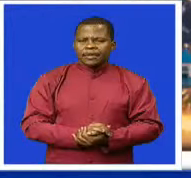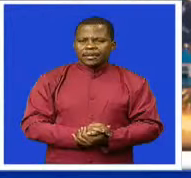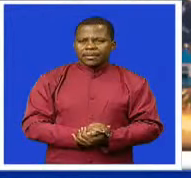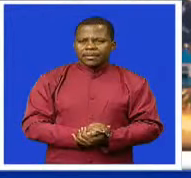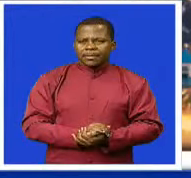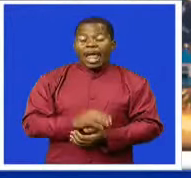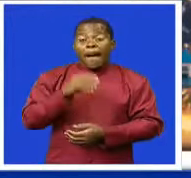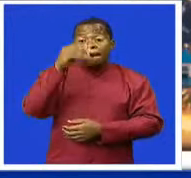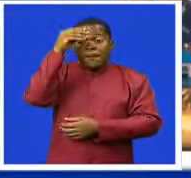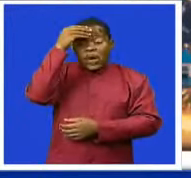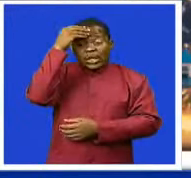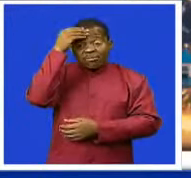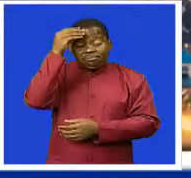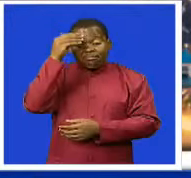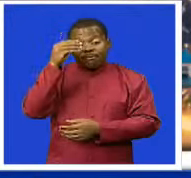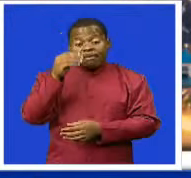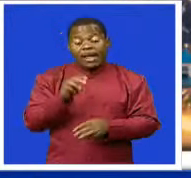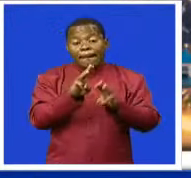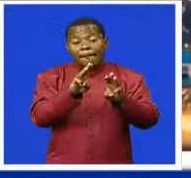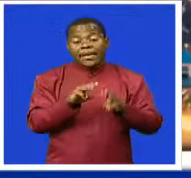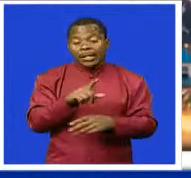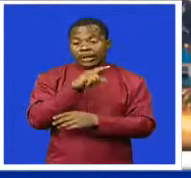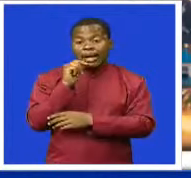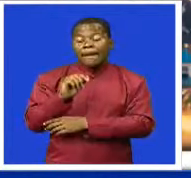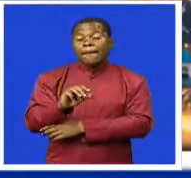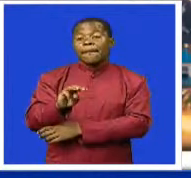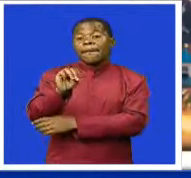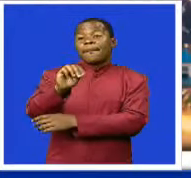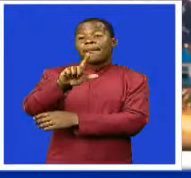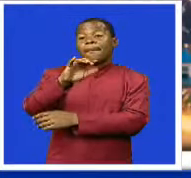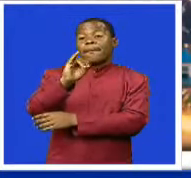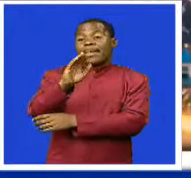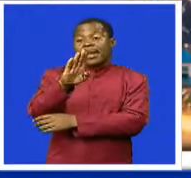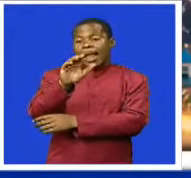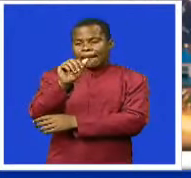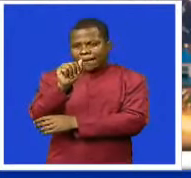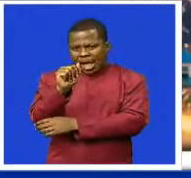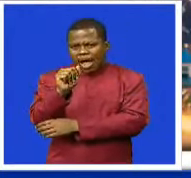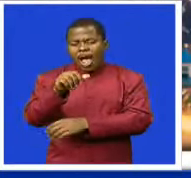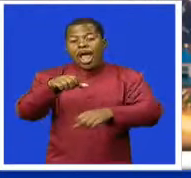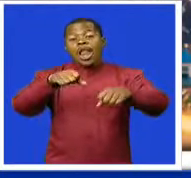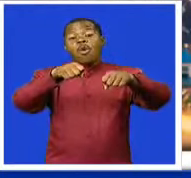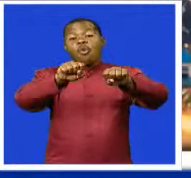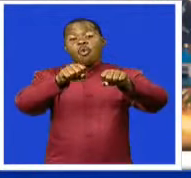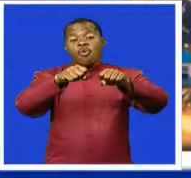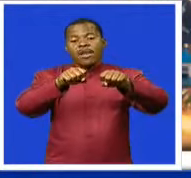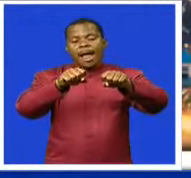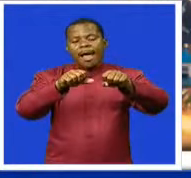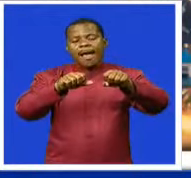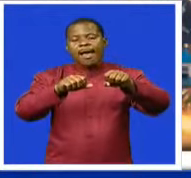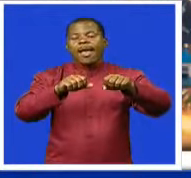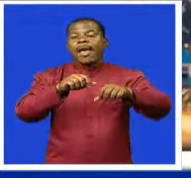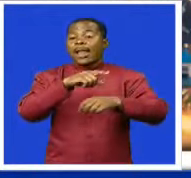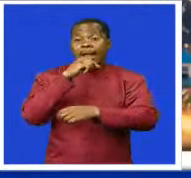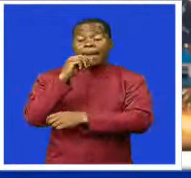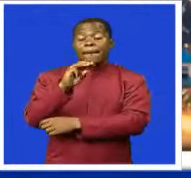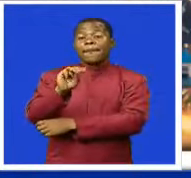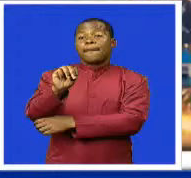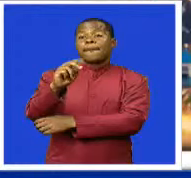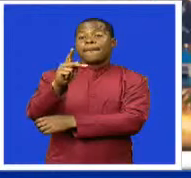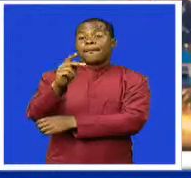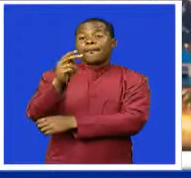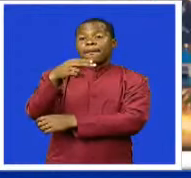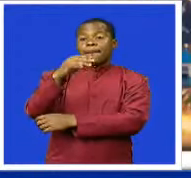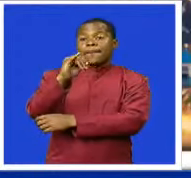Emaphoyisa asemliba kanye nenkundla yasemkhiweni bahlanganisa sive sakule nkundla basifundzisa ngebucala nekutivikela kubo kuletikhathi